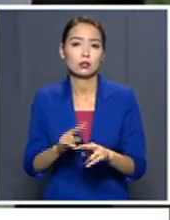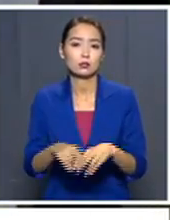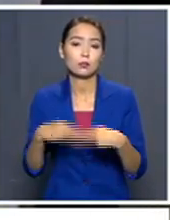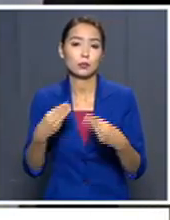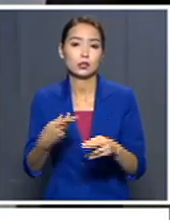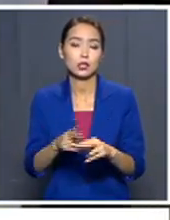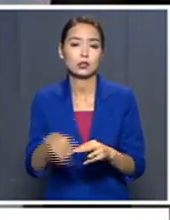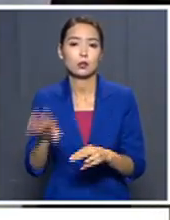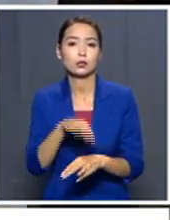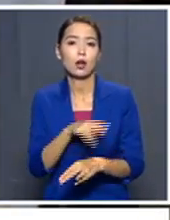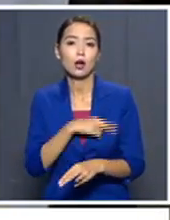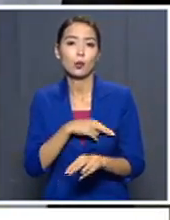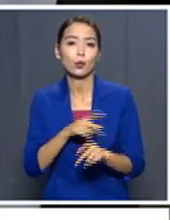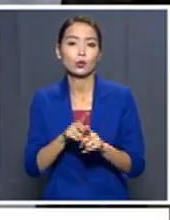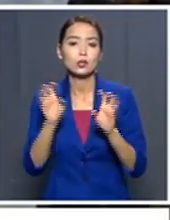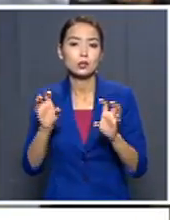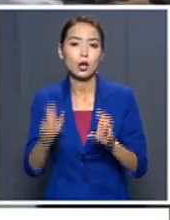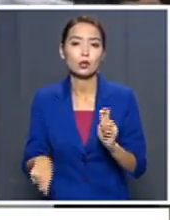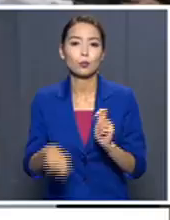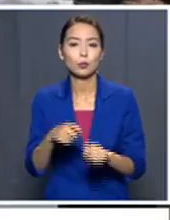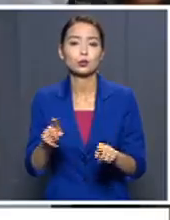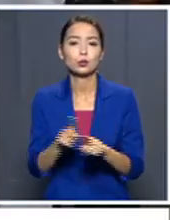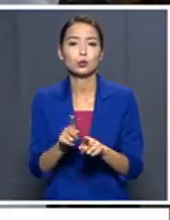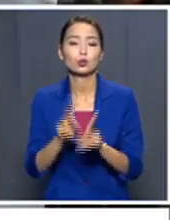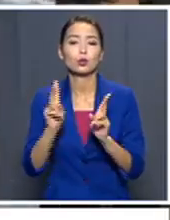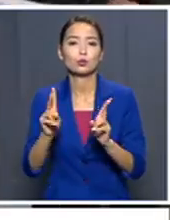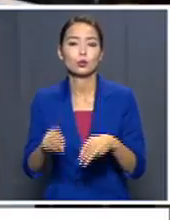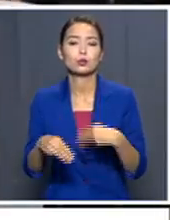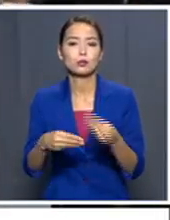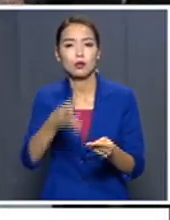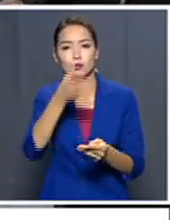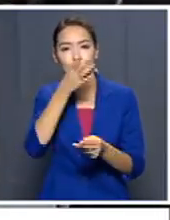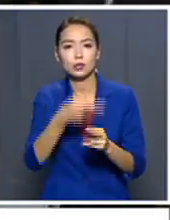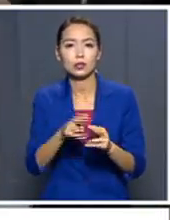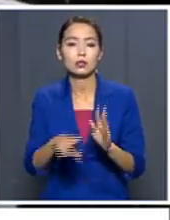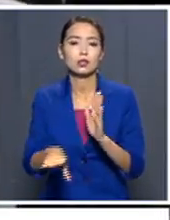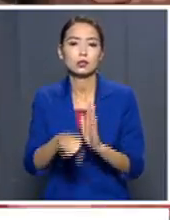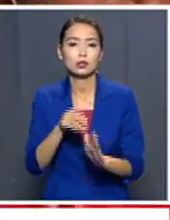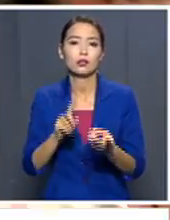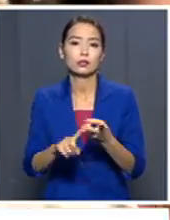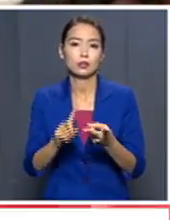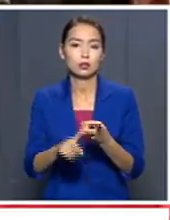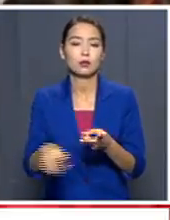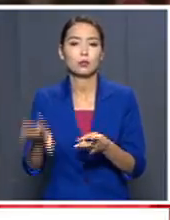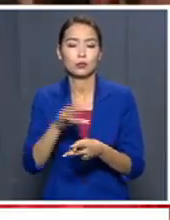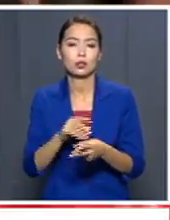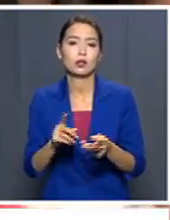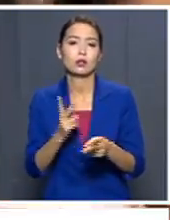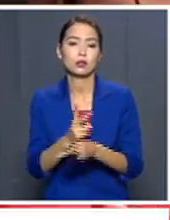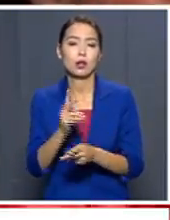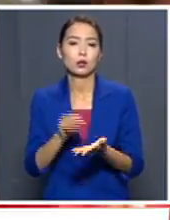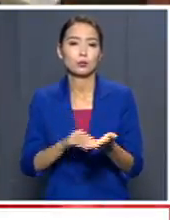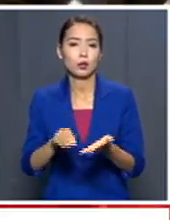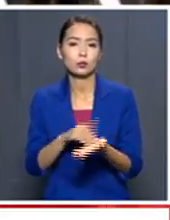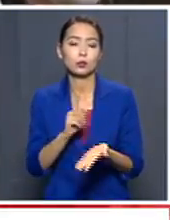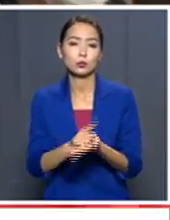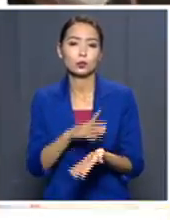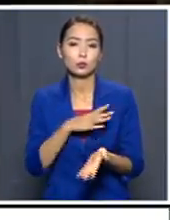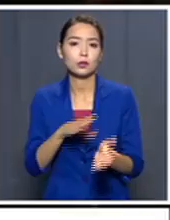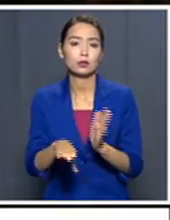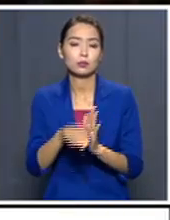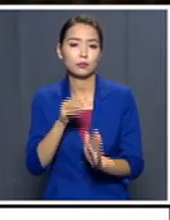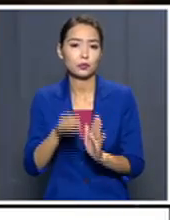процесінде өрескел заң бұзушылықтарға жол берілгенін айтып, сайлаудың екінші туры өткізілсін дейді. Наразы демонстранттар